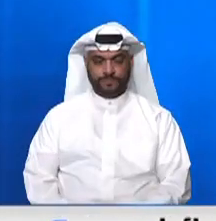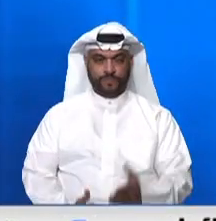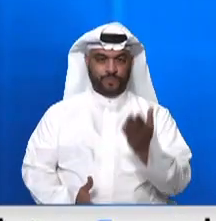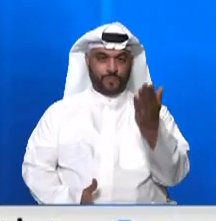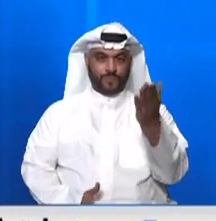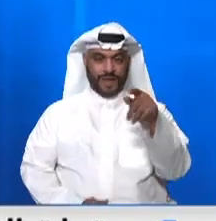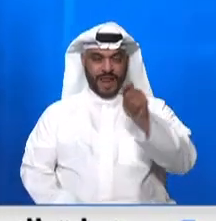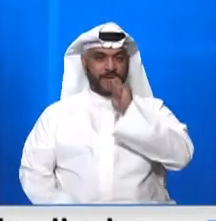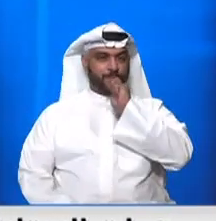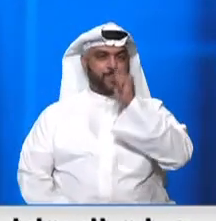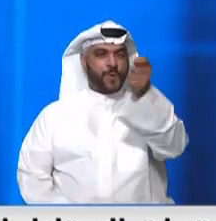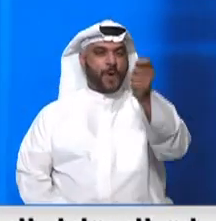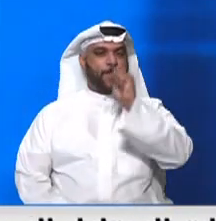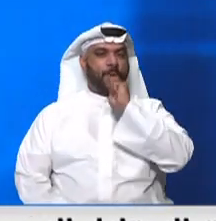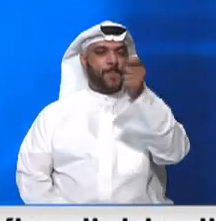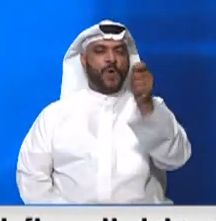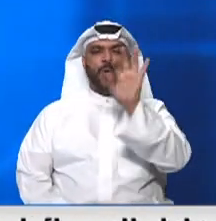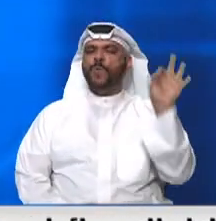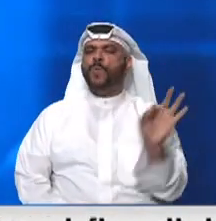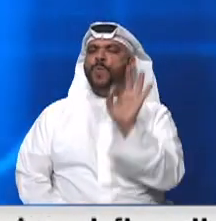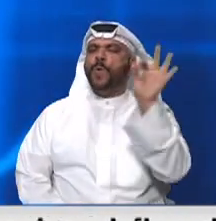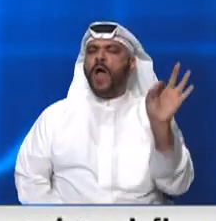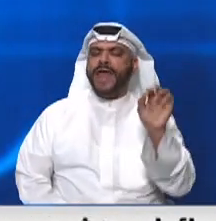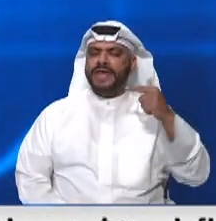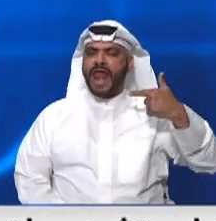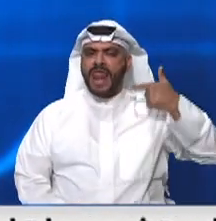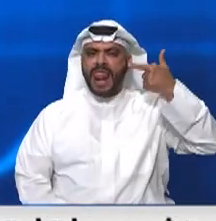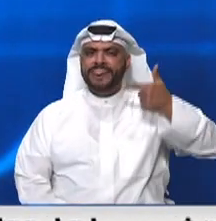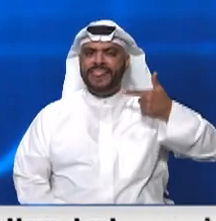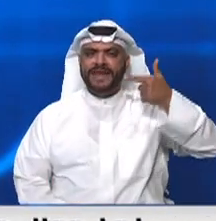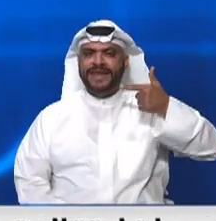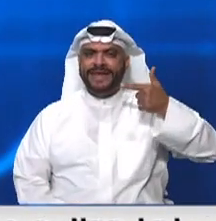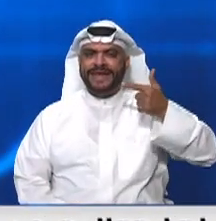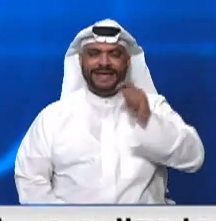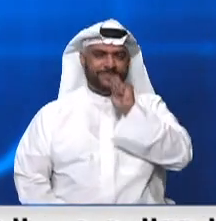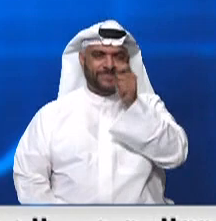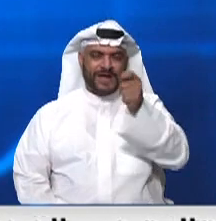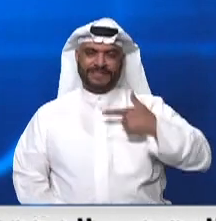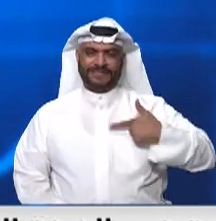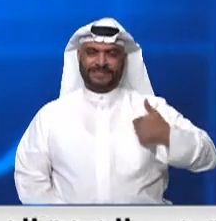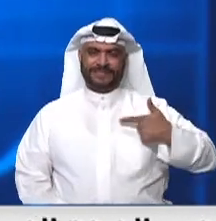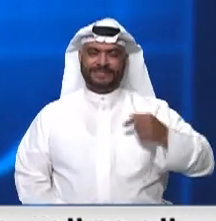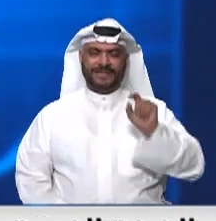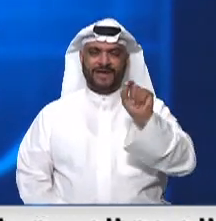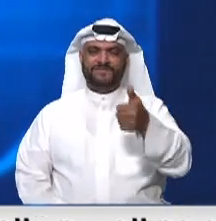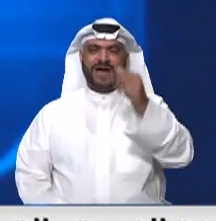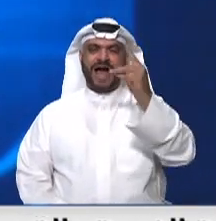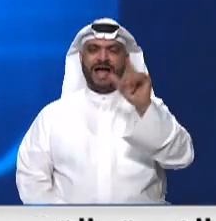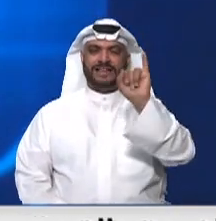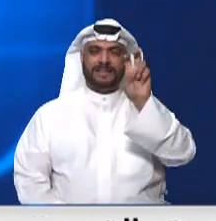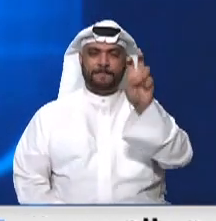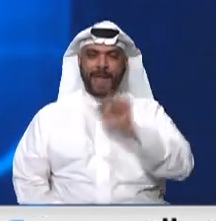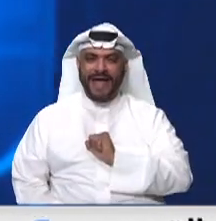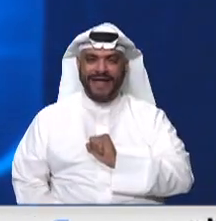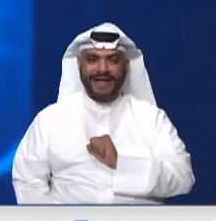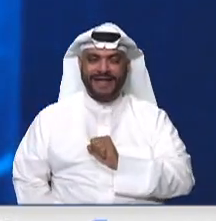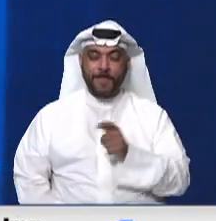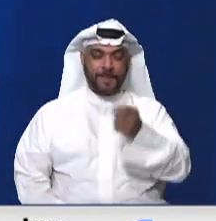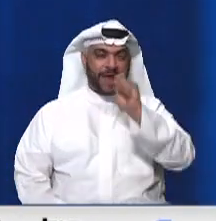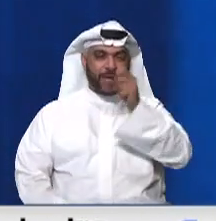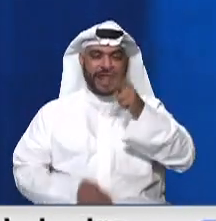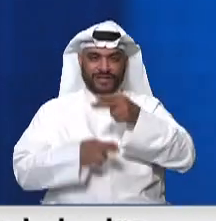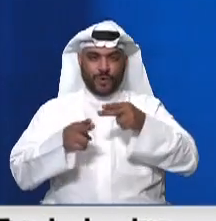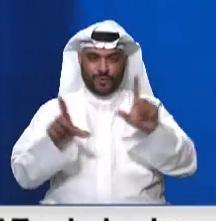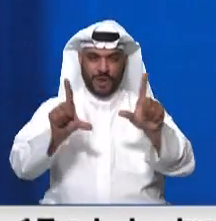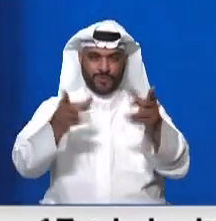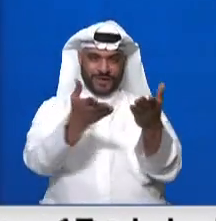ضم إلينا من لندن موفدة تلفزيون دولة الكويت الزميلة فاطمة الكندري. فاطمة، حول